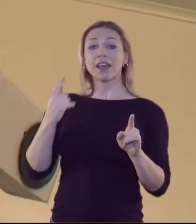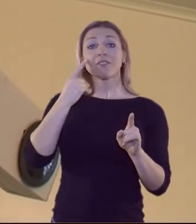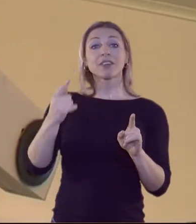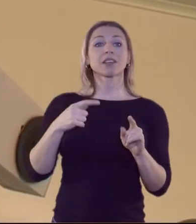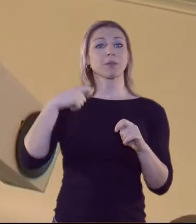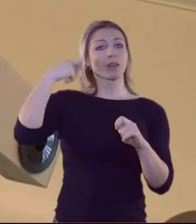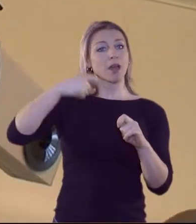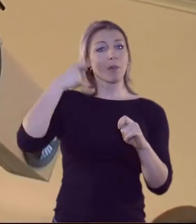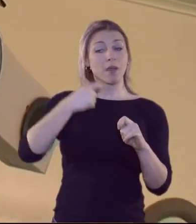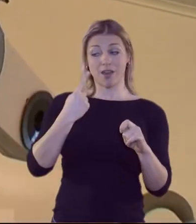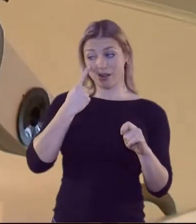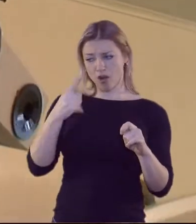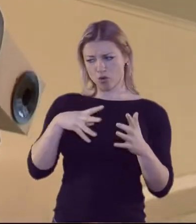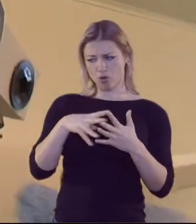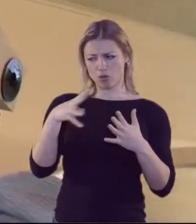vyznačit operační pole.